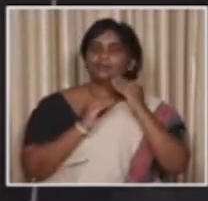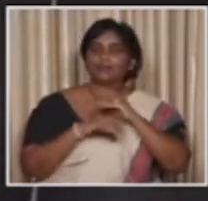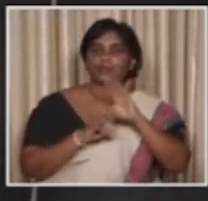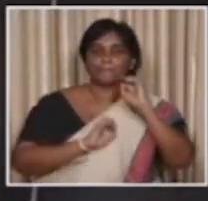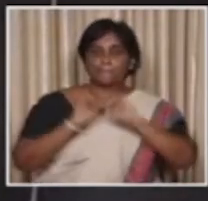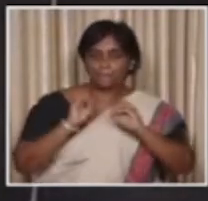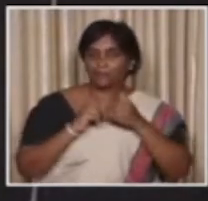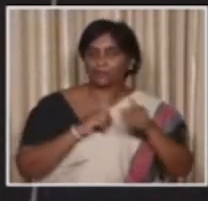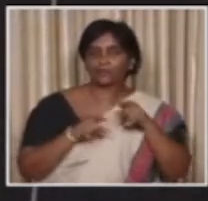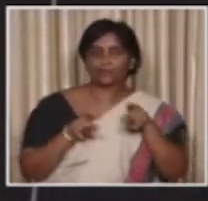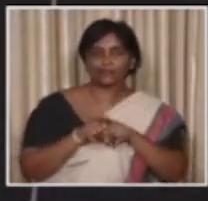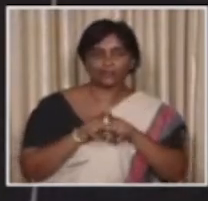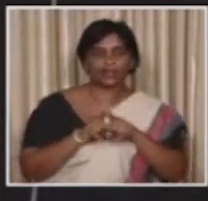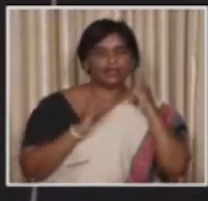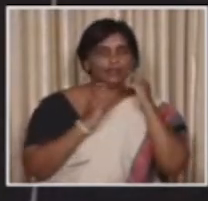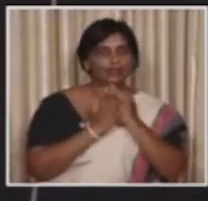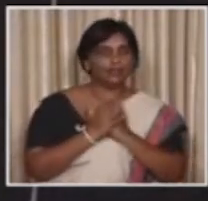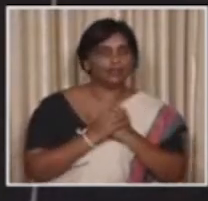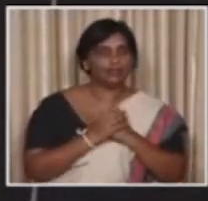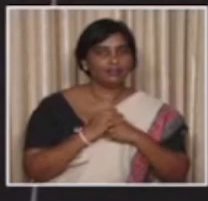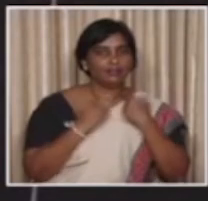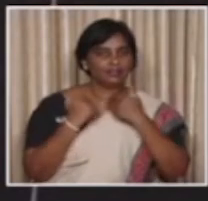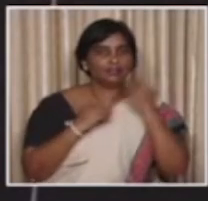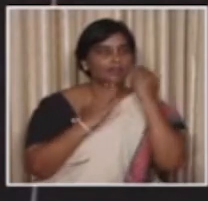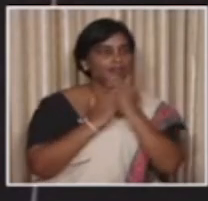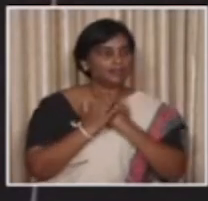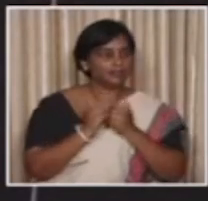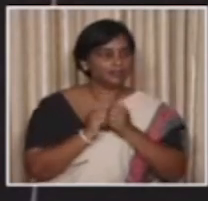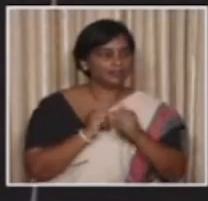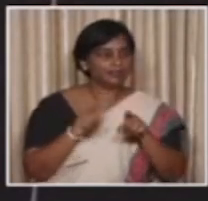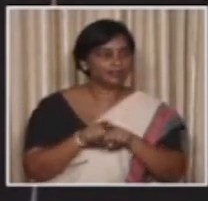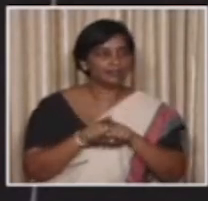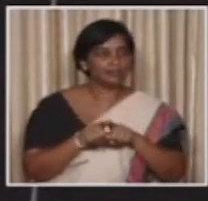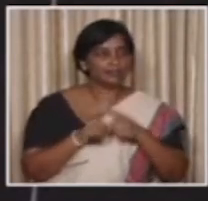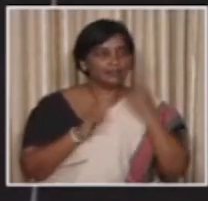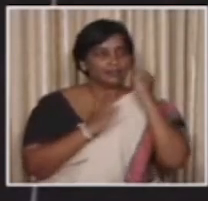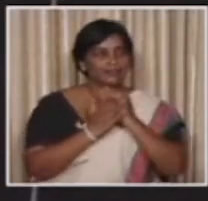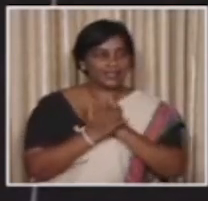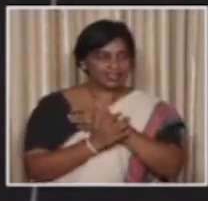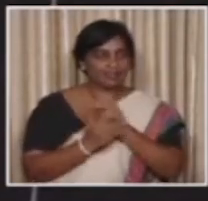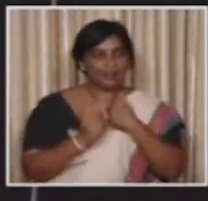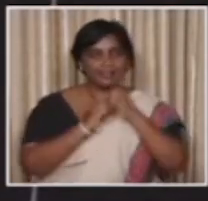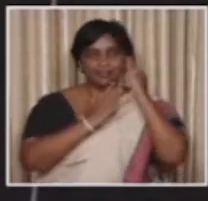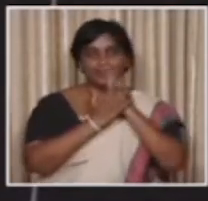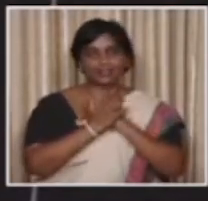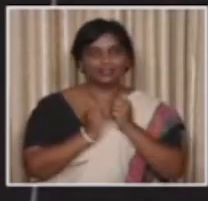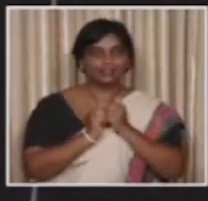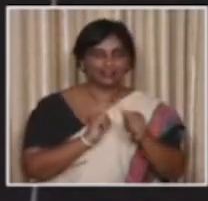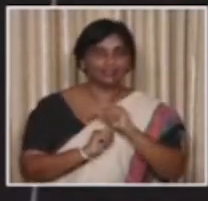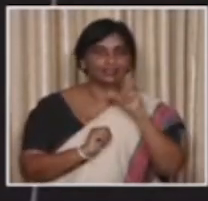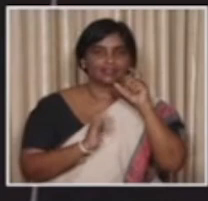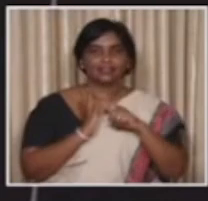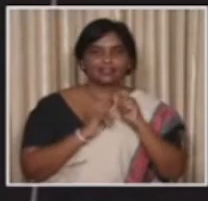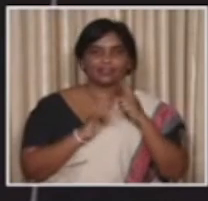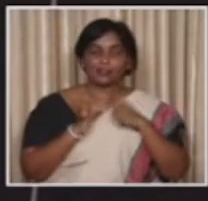ගරු අතිගරු ජනාධිපතිතුමනි අපි මුදල් වලට වග කියන්නේ පාර්ලිමේන්තුව. විගණනය කරන්න පාර්ලිමේන්තුව. අපි කෝපයකට